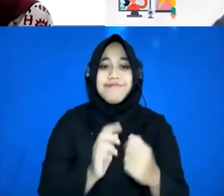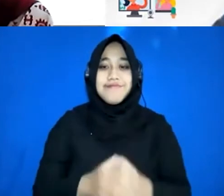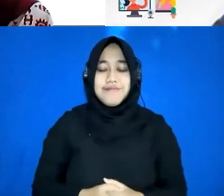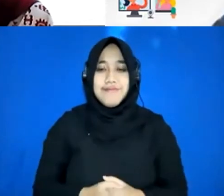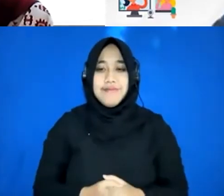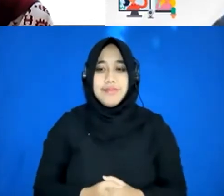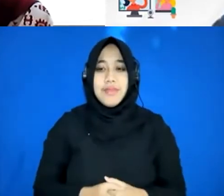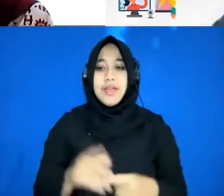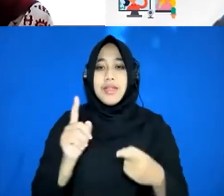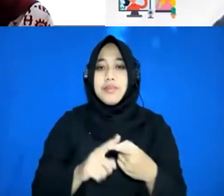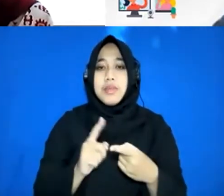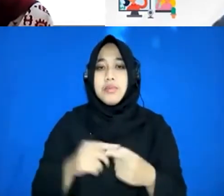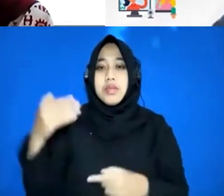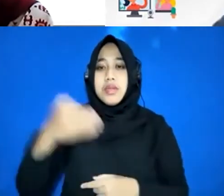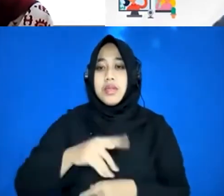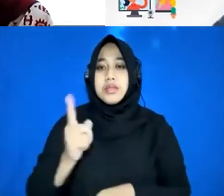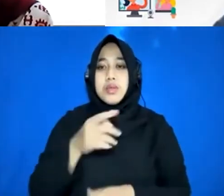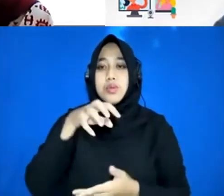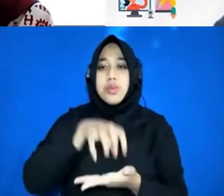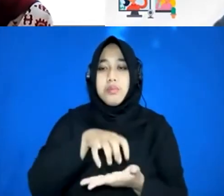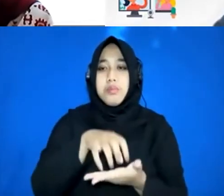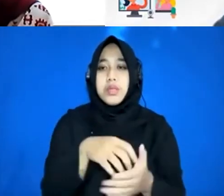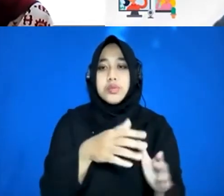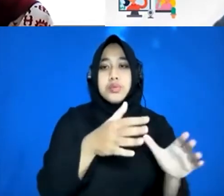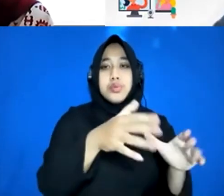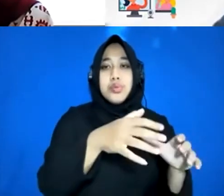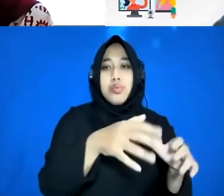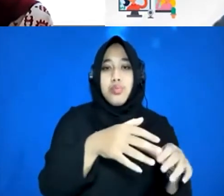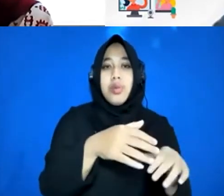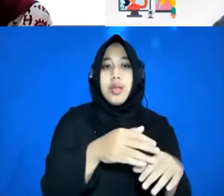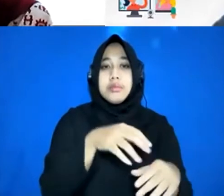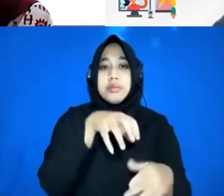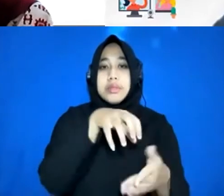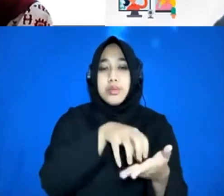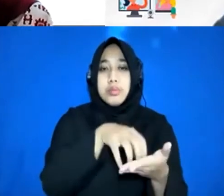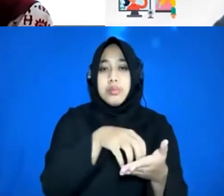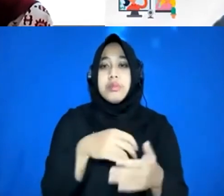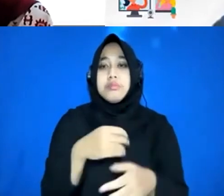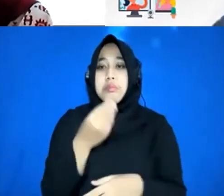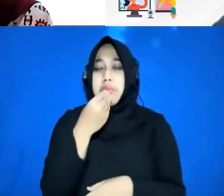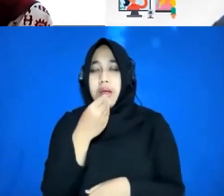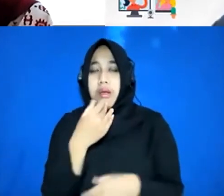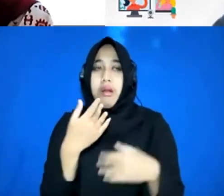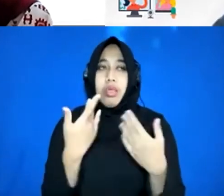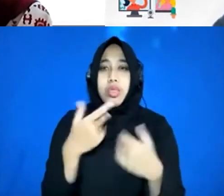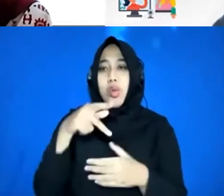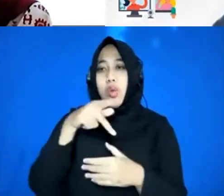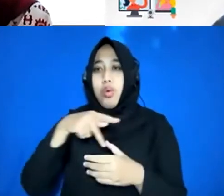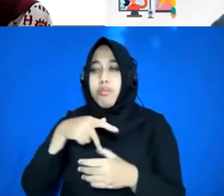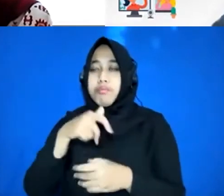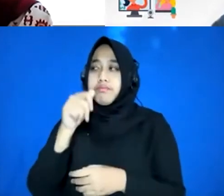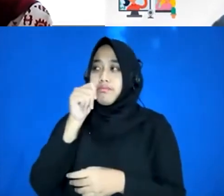memang teman-teman datang di satu wilayah, dikumpulkan di salah satu tempat, sambil makan, atau sambil ngopi,